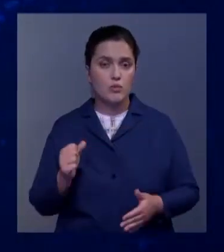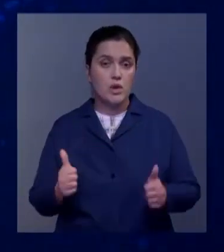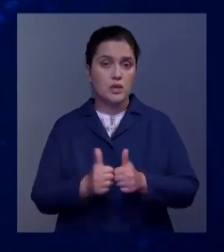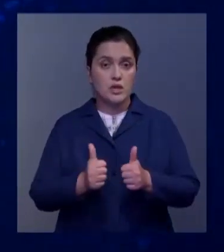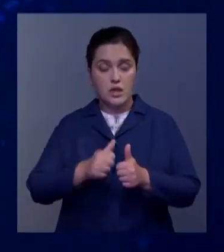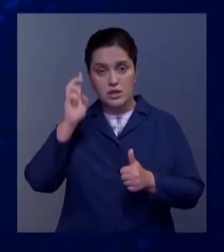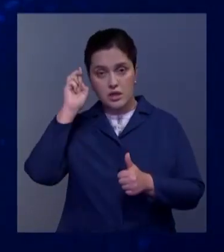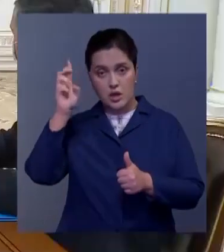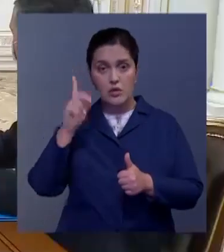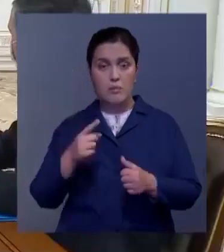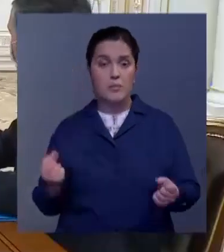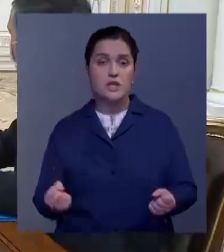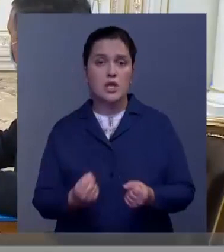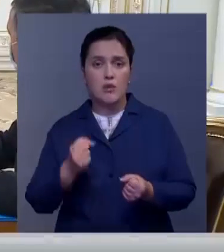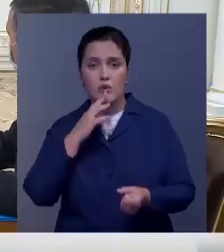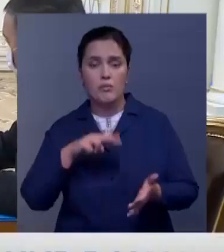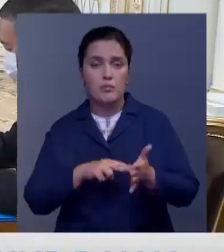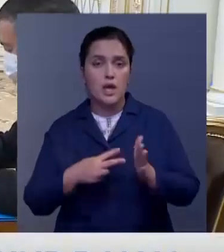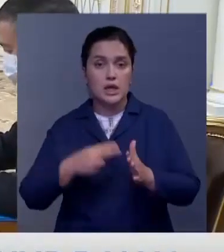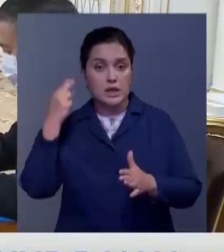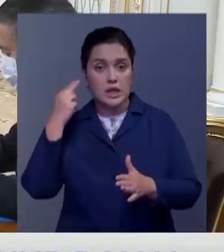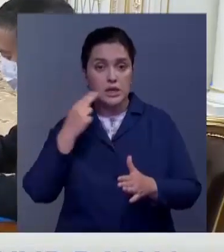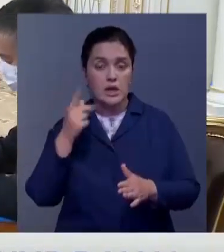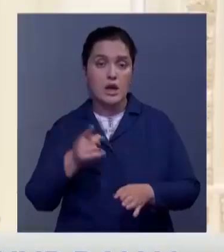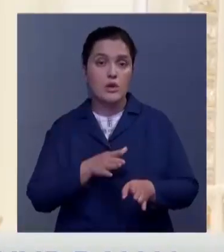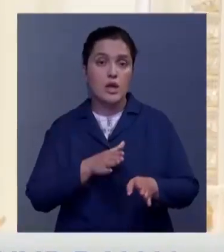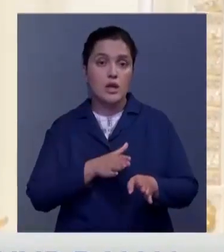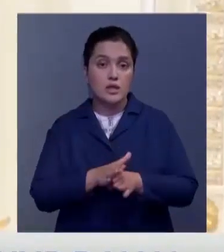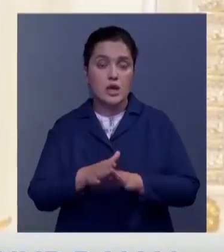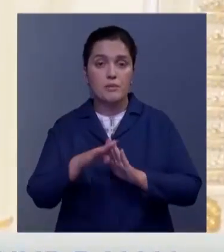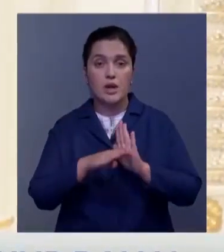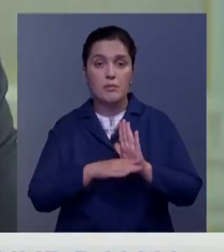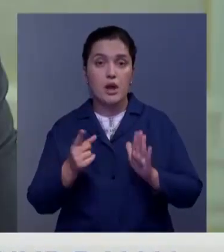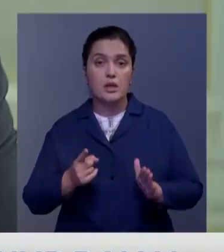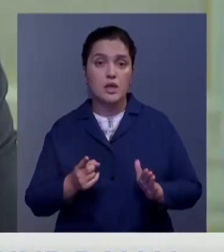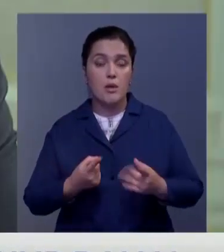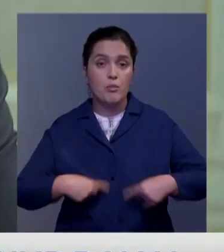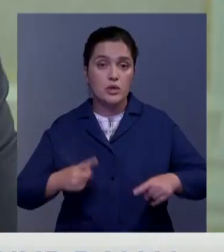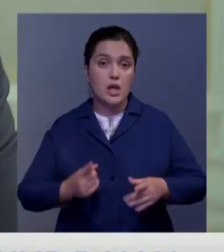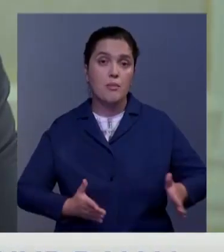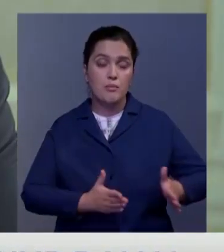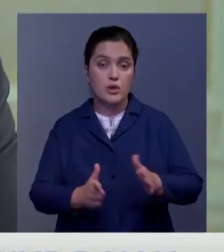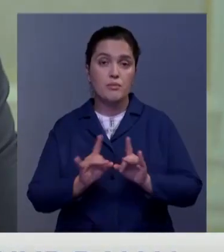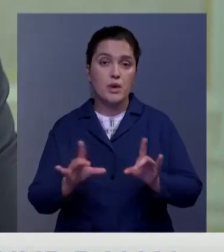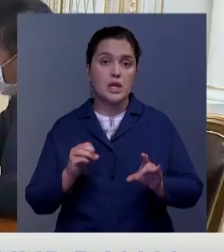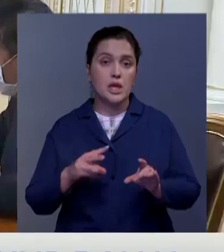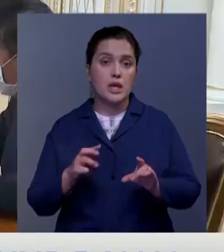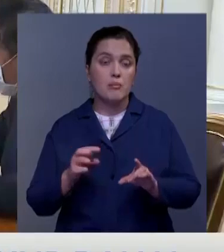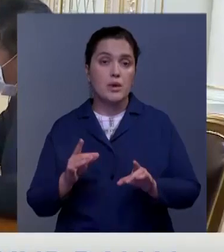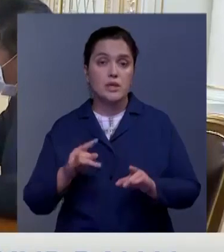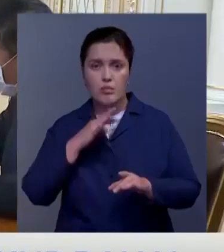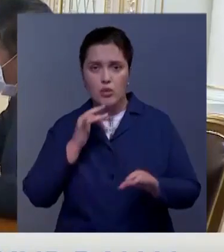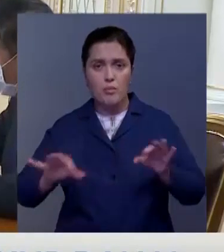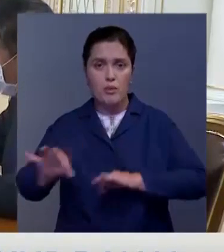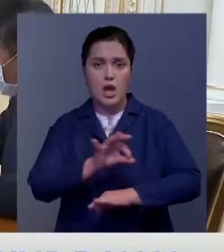соседней страной. Республика поддерживает многие инициативы Китая, среди которых реализация программы «Один пояс, один путь». По словам Елбасы,